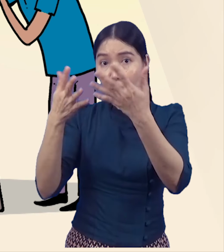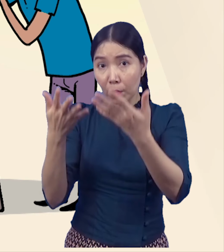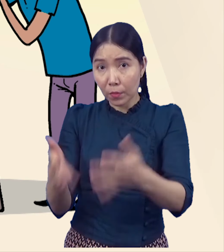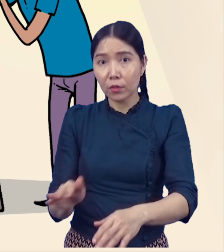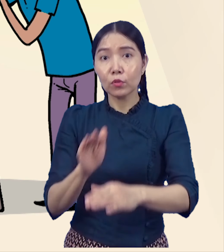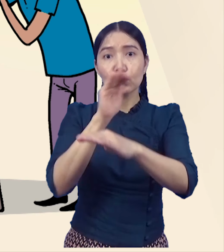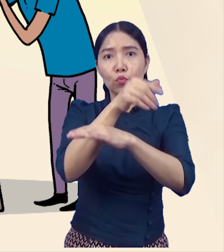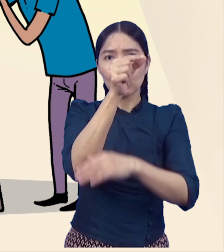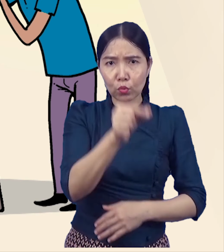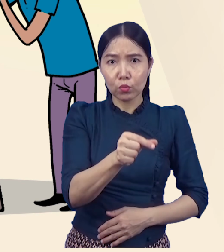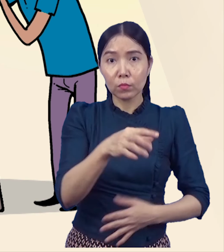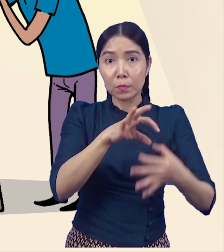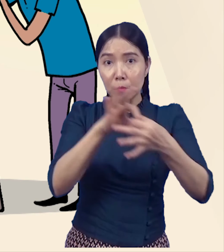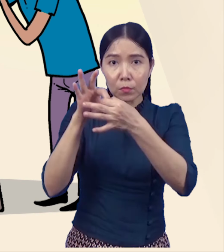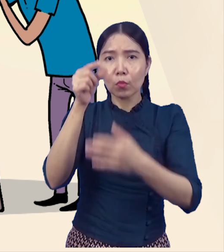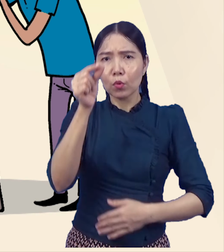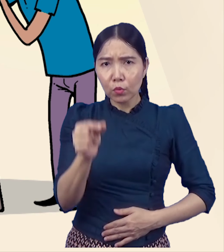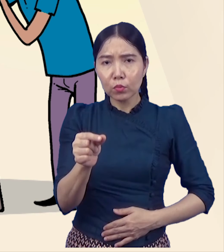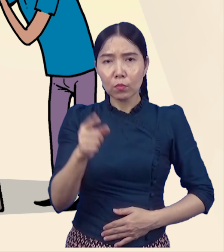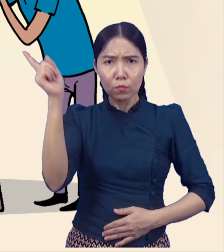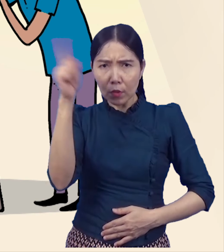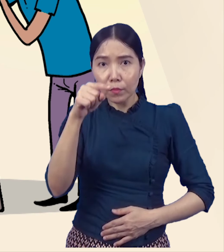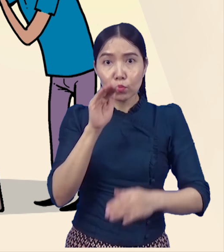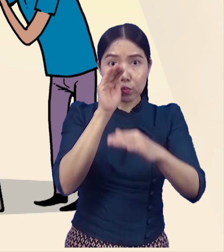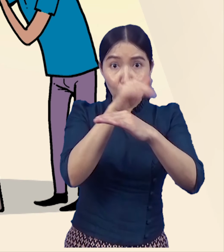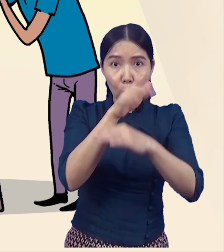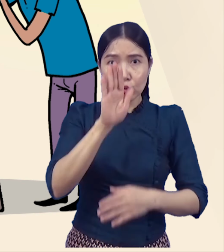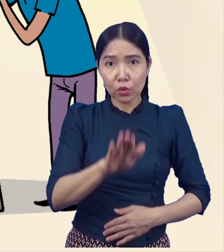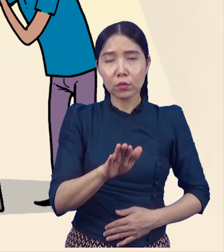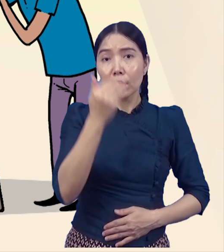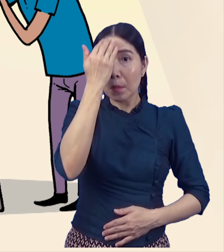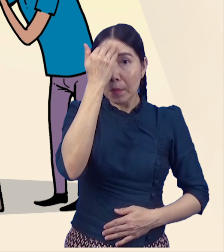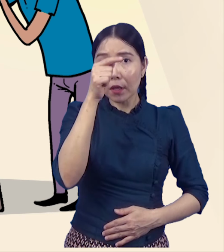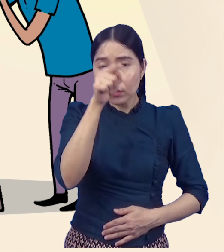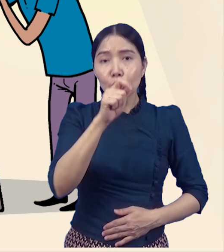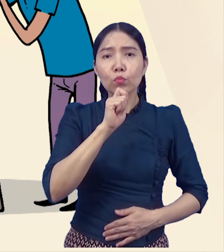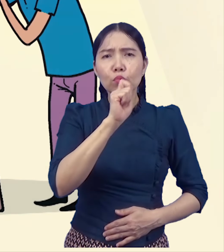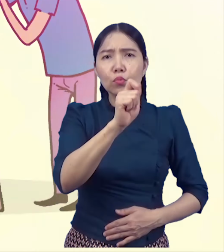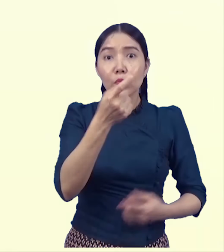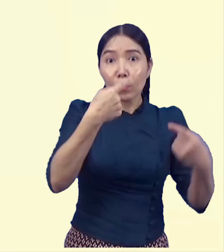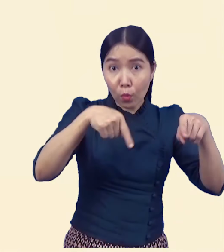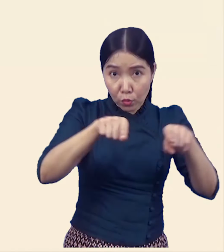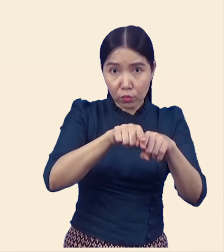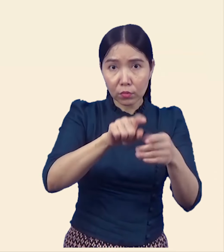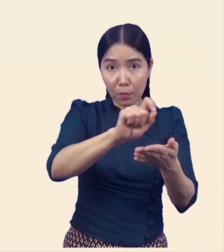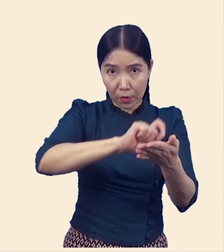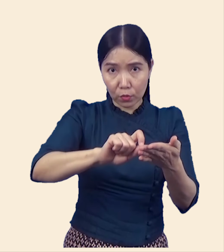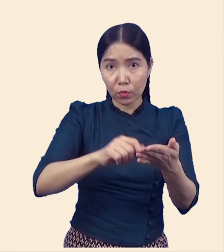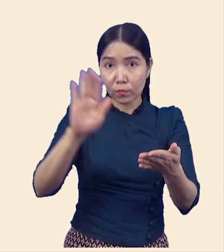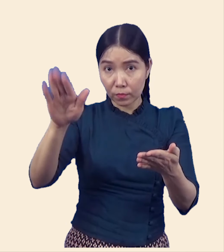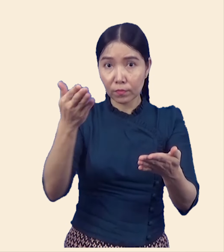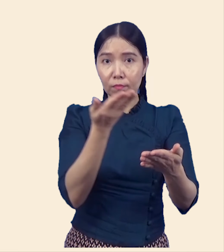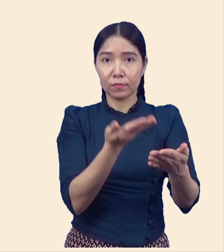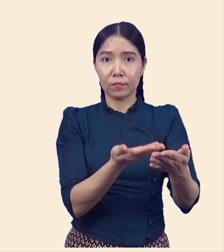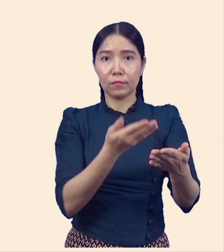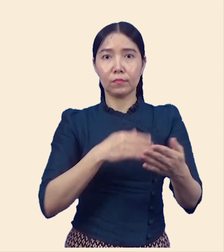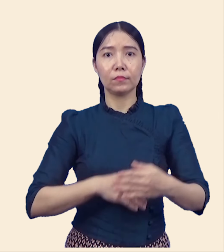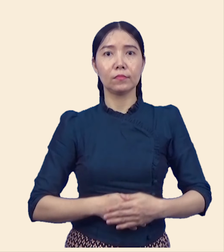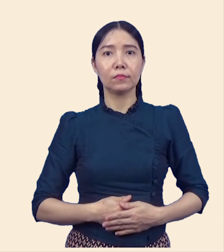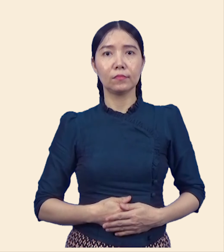ဖြစ်ပေါ်လာနိုင်သောအကျိုးဆက်များကိုကြိုတင်အသိပေးကာသဘောတူခွင့်ပြုချက်ရယူရပါမည် ။အကျန်းဖတ်မှုမှလွတ်မြောက်လာသူအ